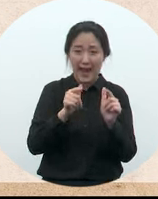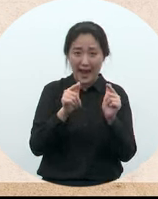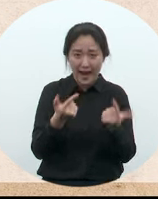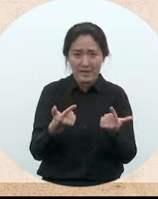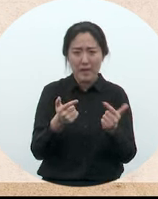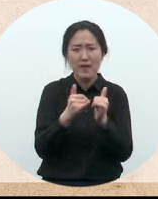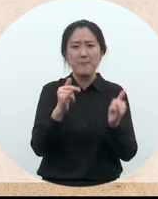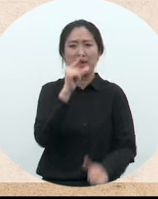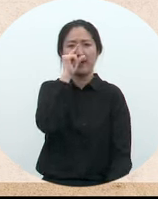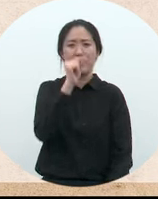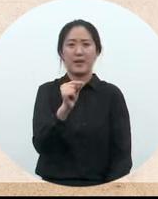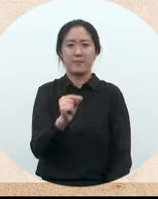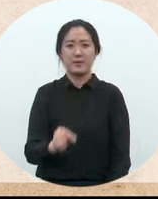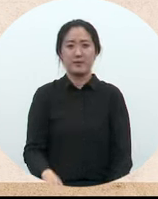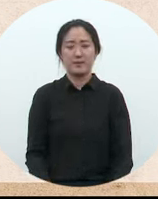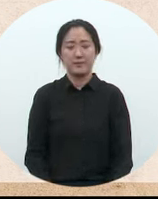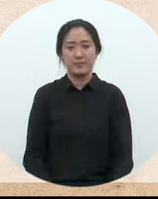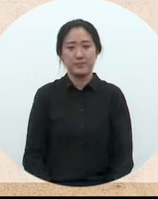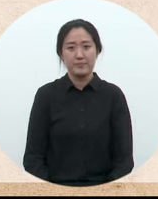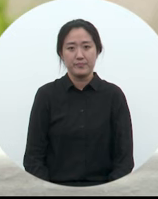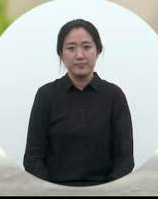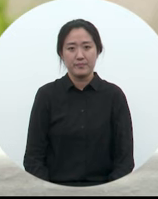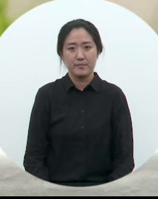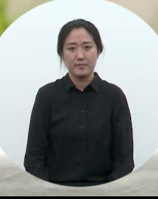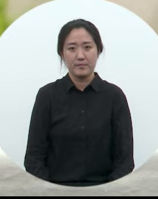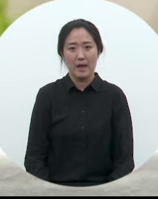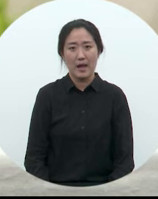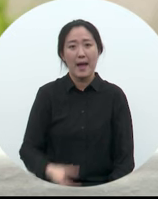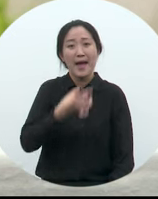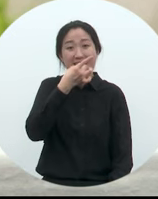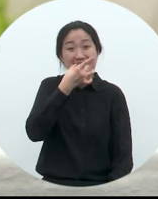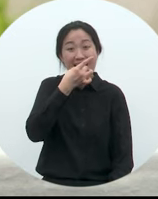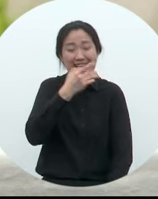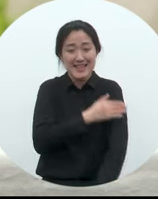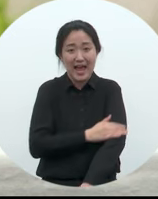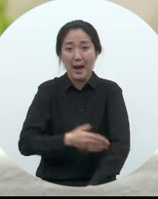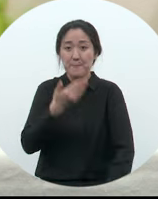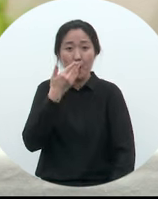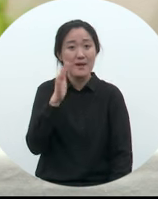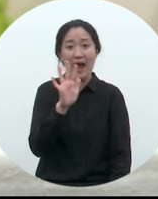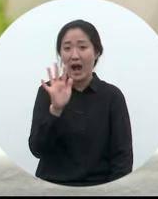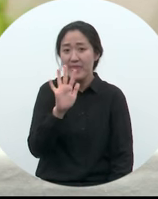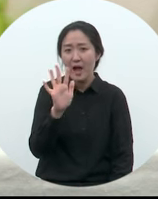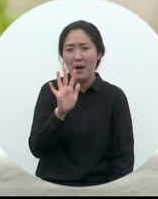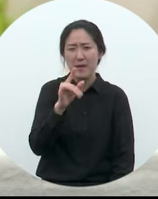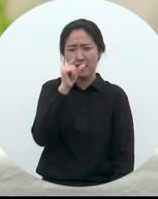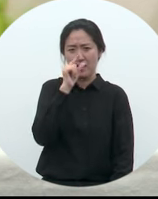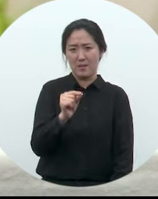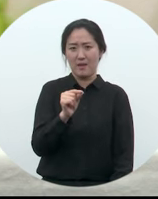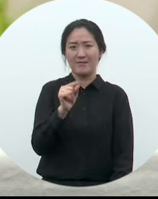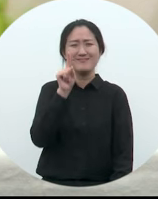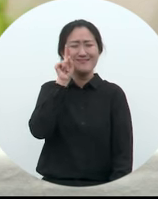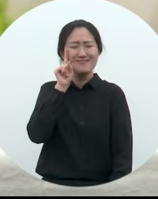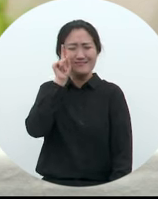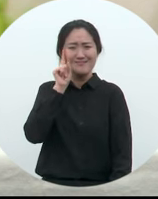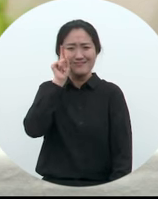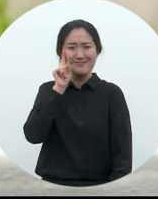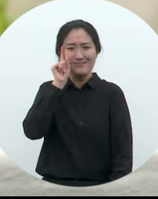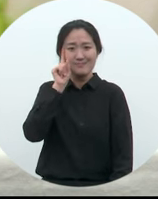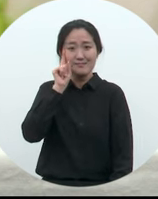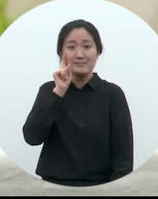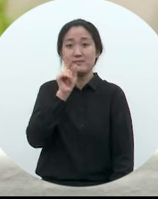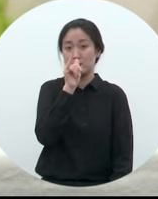않고 사람이 굉장히 예민해집니다. 우리가 흔히들 탄수화물 잘안 먹으면 어떻게 돼요? 사람이 예민해지고 그리고 또